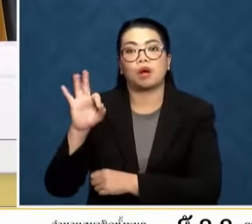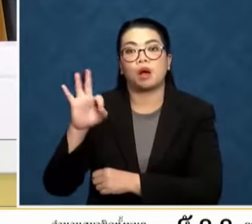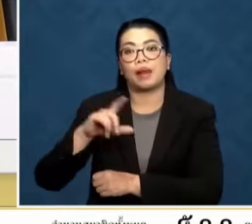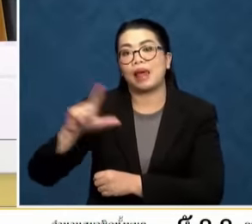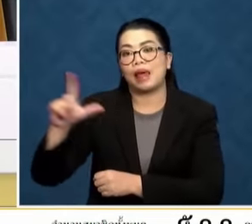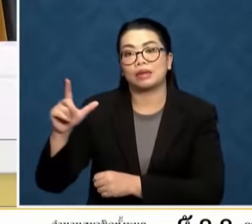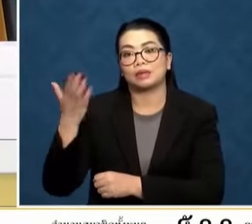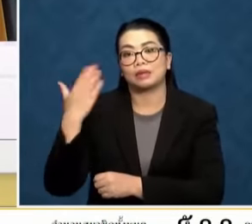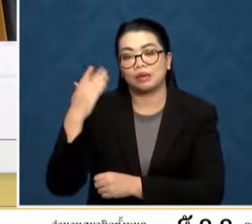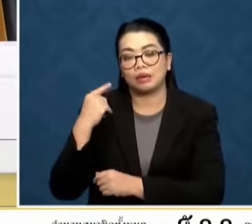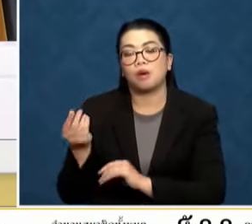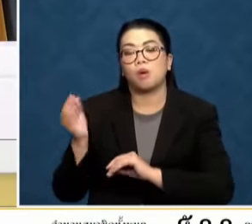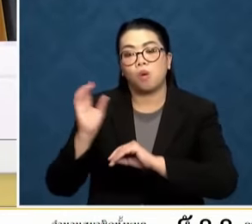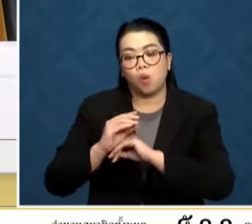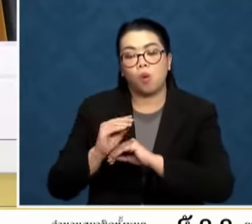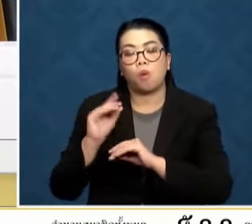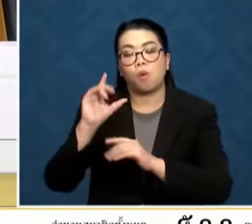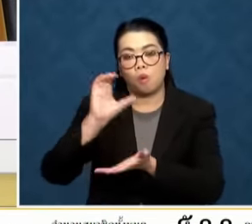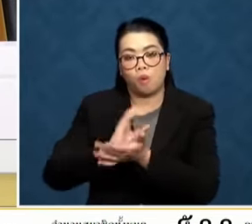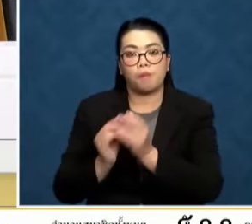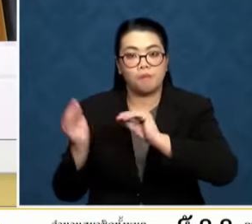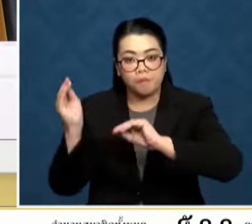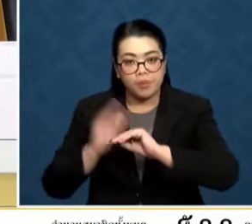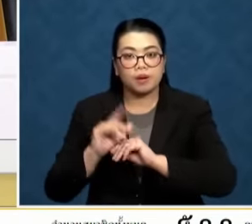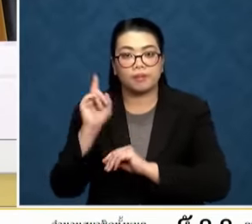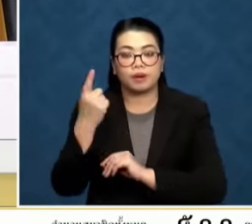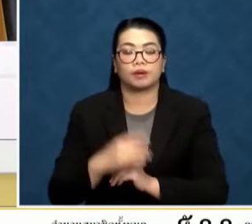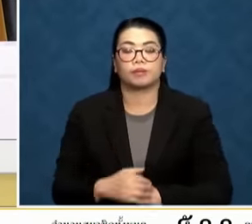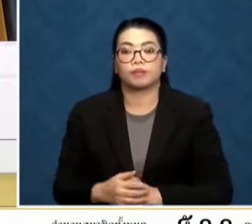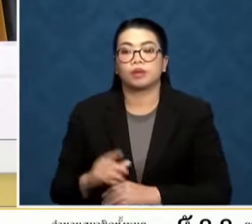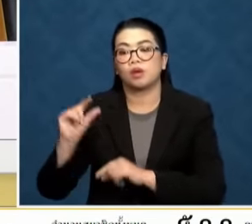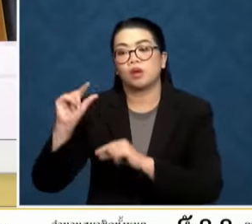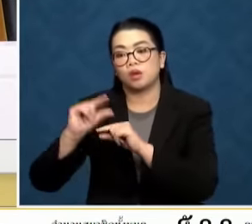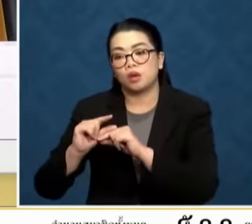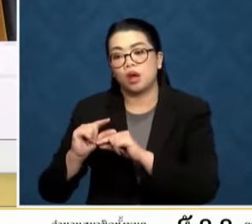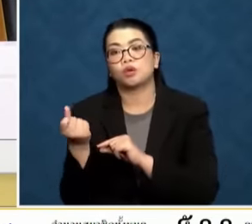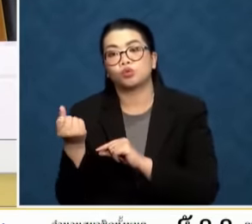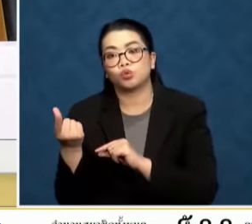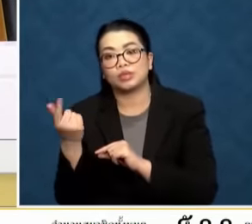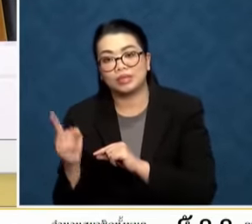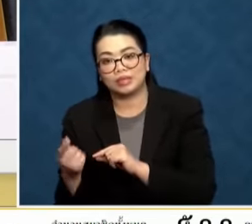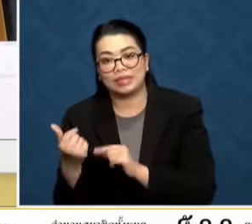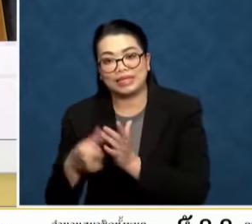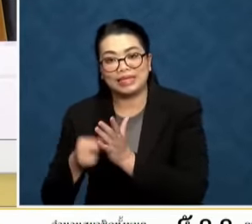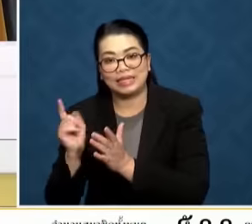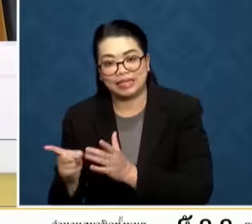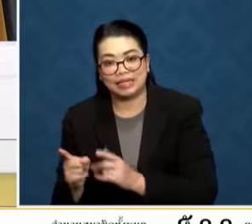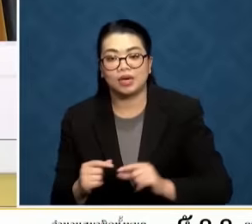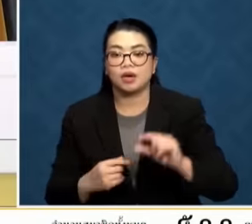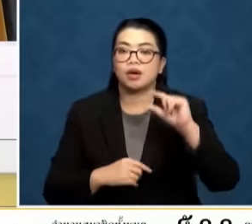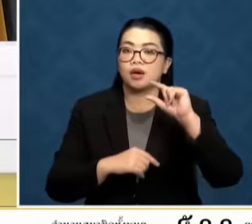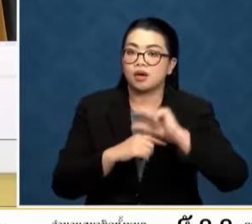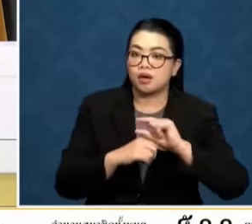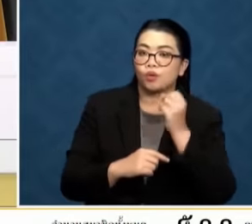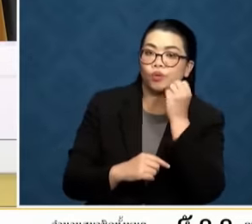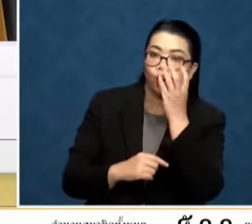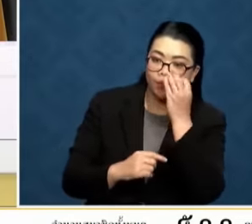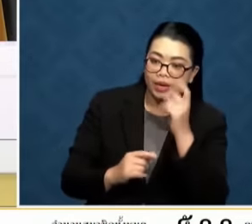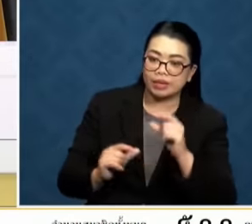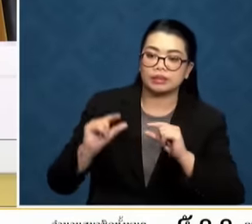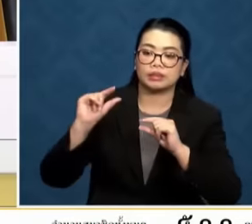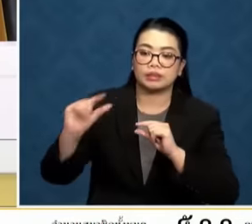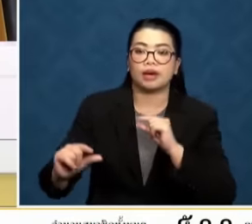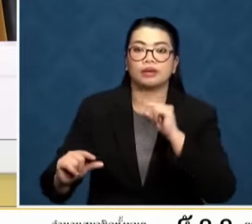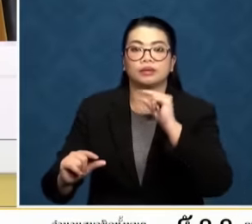ขึ้นมาอีกนะครับและนอกเหนือจากนั้นเวลาดูภาระดอกเบี้ยที่จะเกิดขึ้นในอนาคตสิ่งที่ต้องดูคืออะไรอัตรา